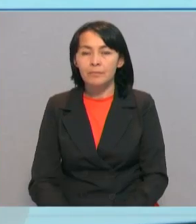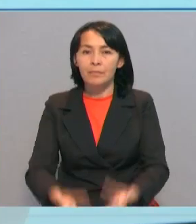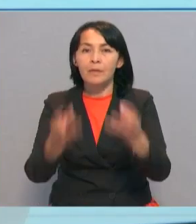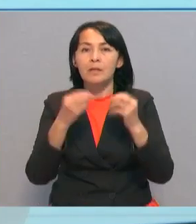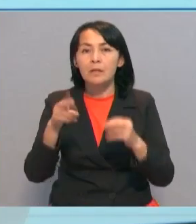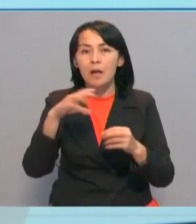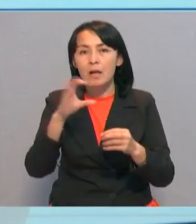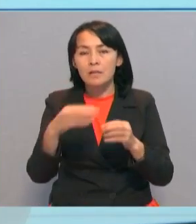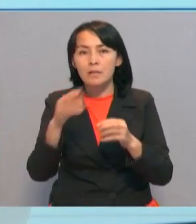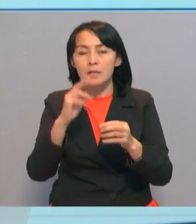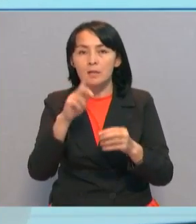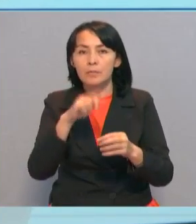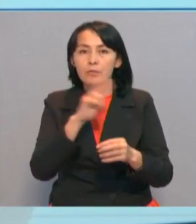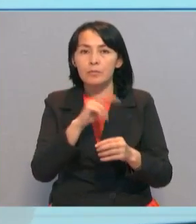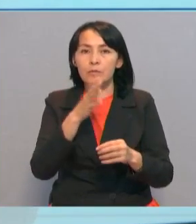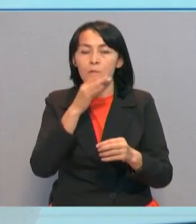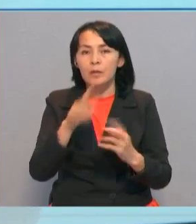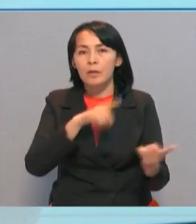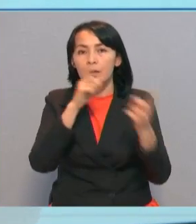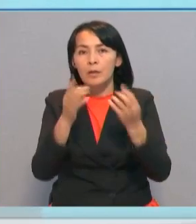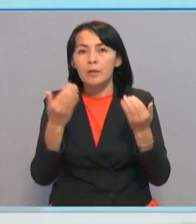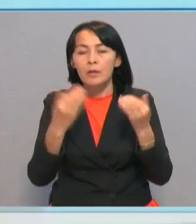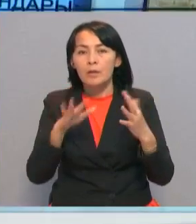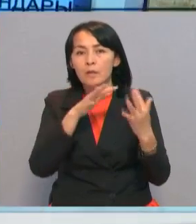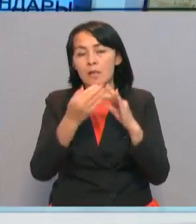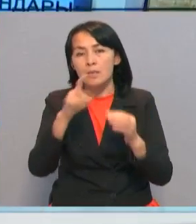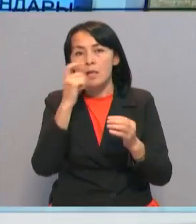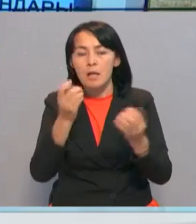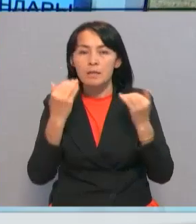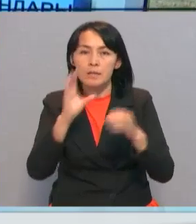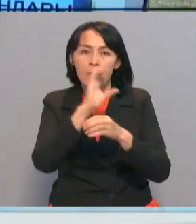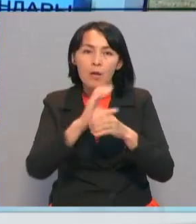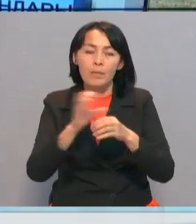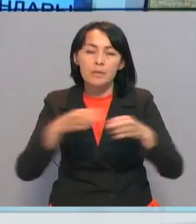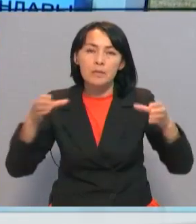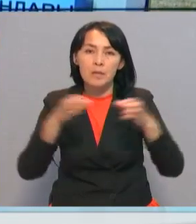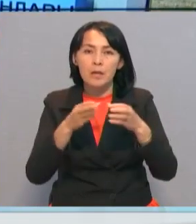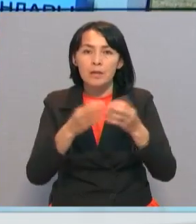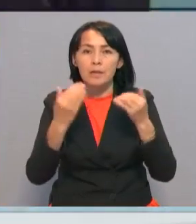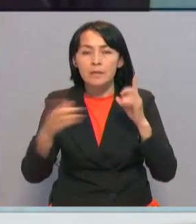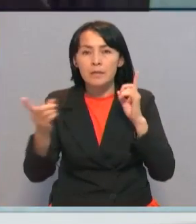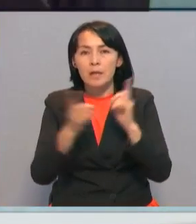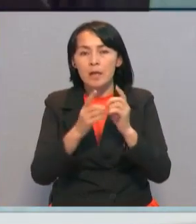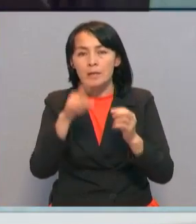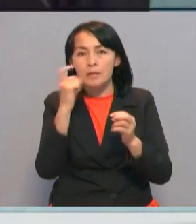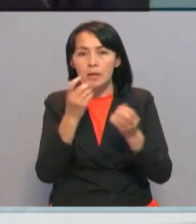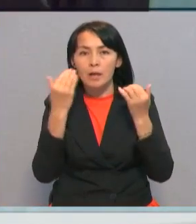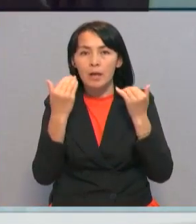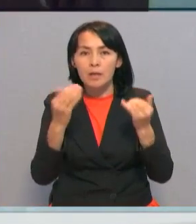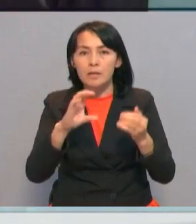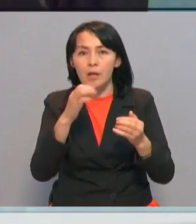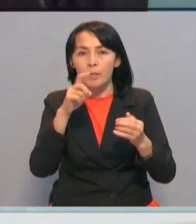Также Дархан Сатыбалда в ходе рабочей поездки в Сауранский район посетил сельскохозяйственный производственный кооператив и встретился с крестьянами.